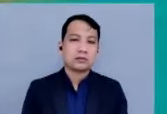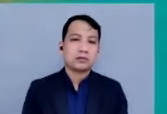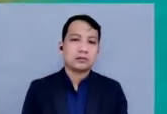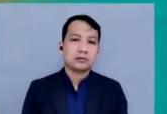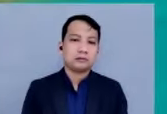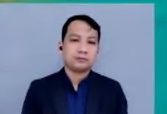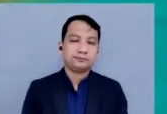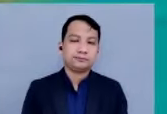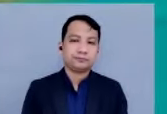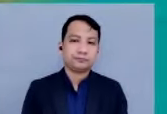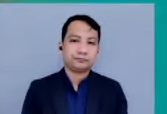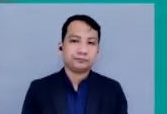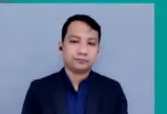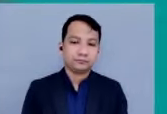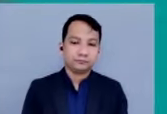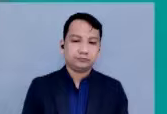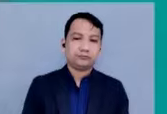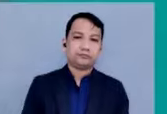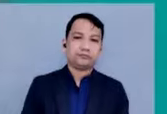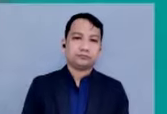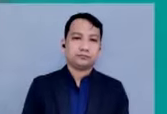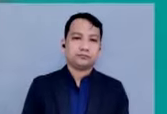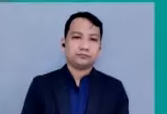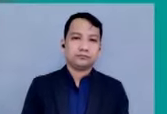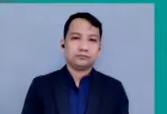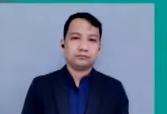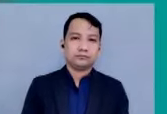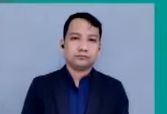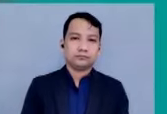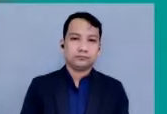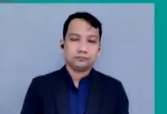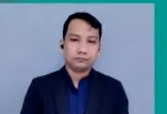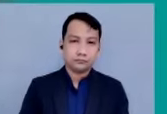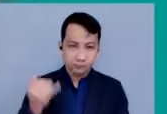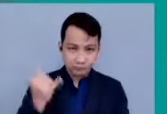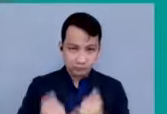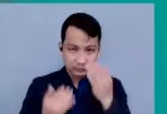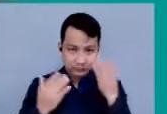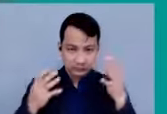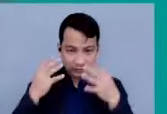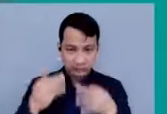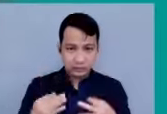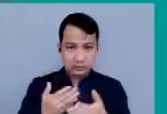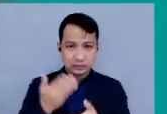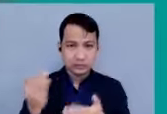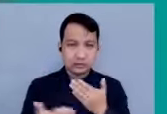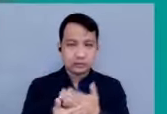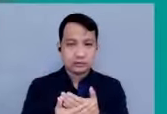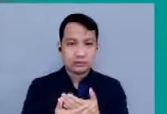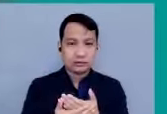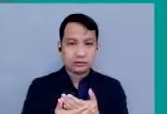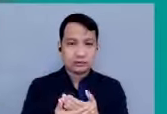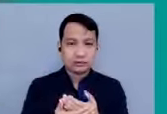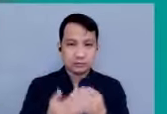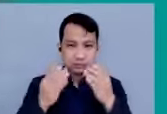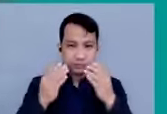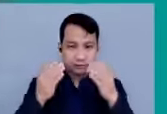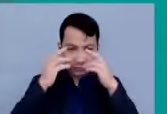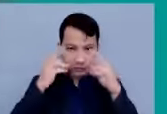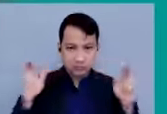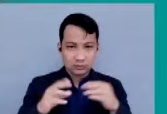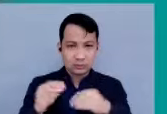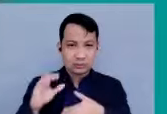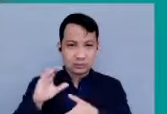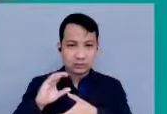Senator, dahil kasama na rin namin kayo. No? Tanong na lang namin kung final na po ba itong desisyon nyo na tumakbo for a mayoralty post sa Caloocan,